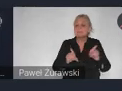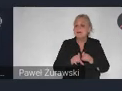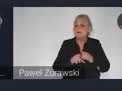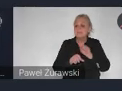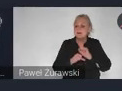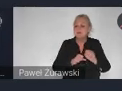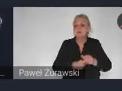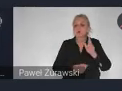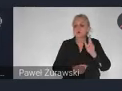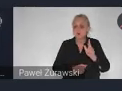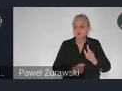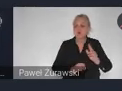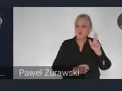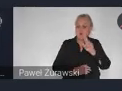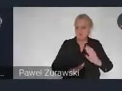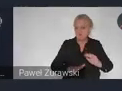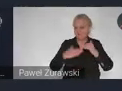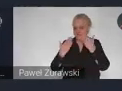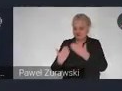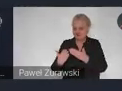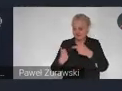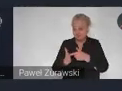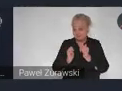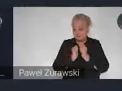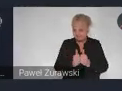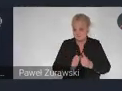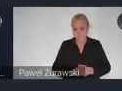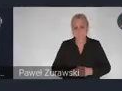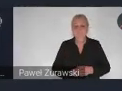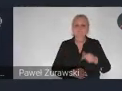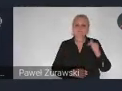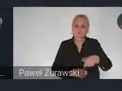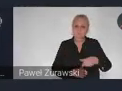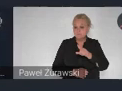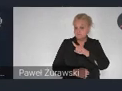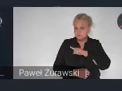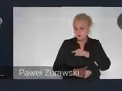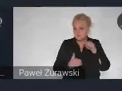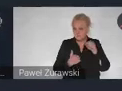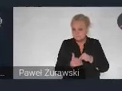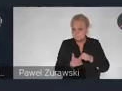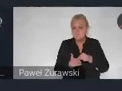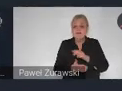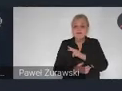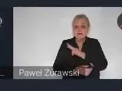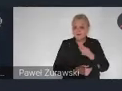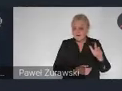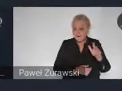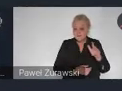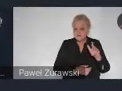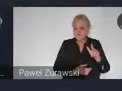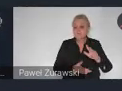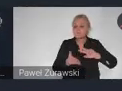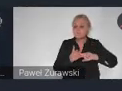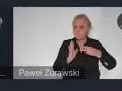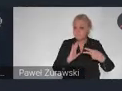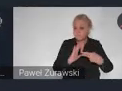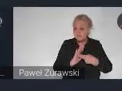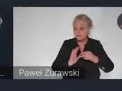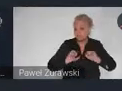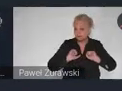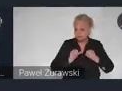ci do których skierowane są te zadania należy zwrócić uwagę że do każdego z zaplanowanych